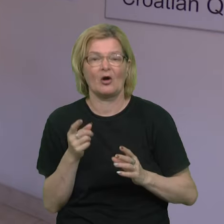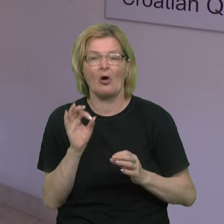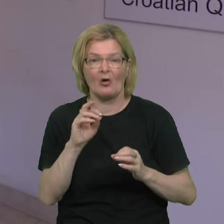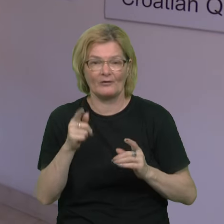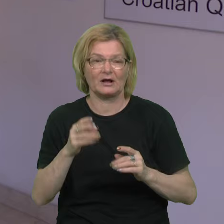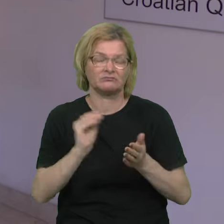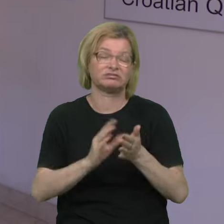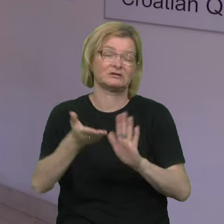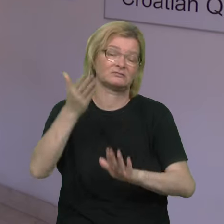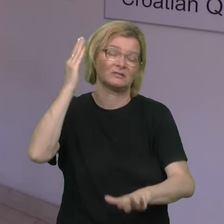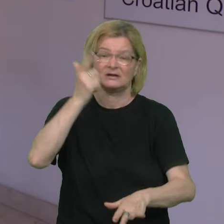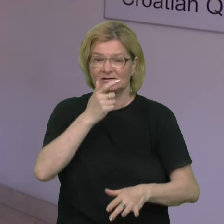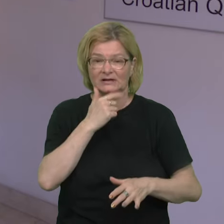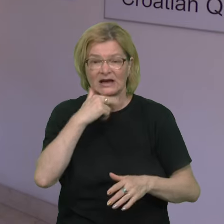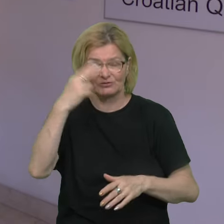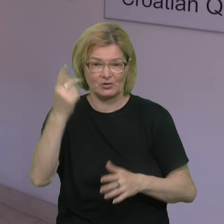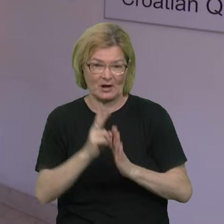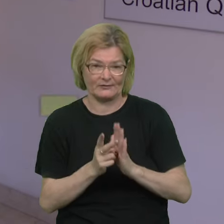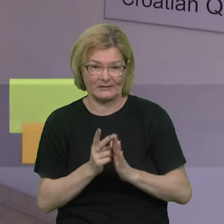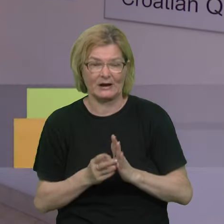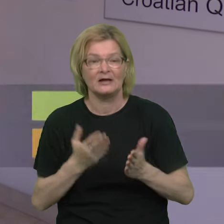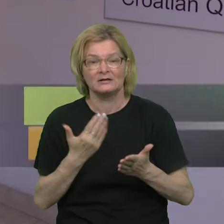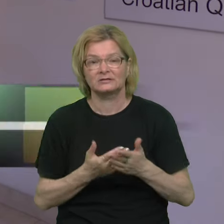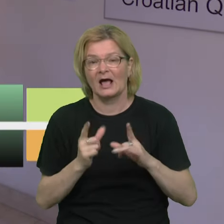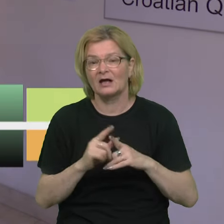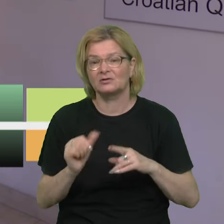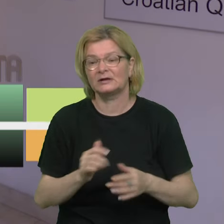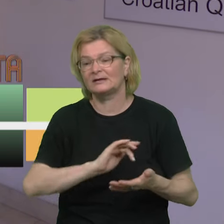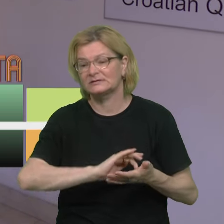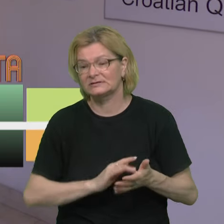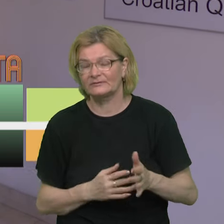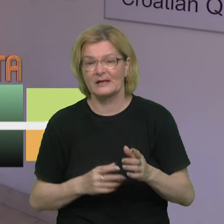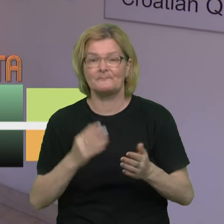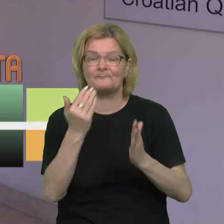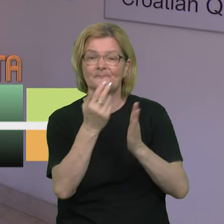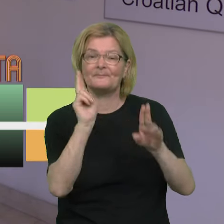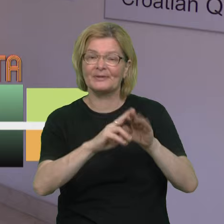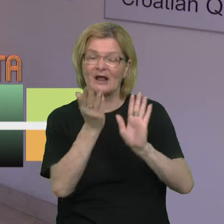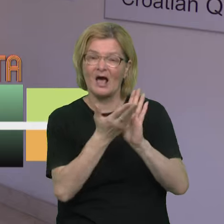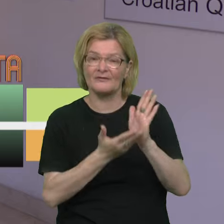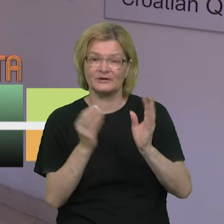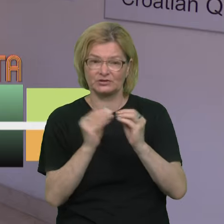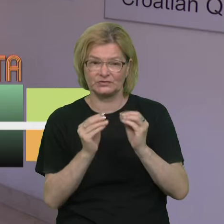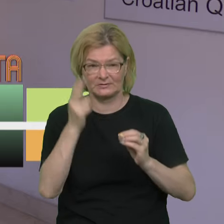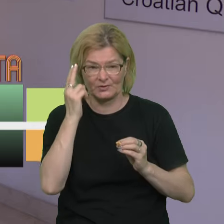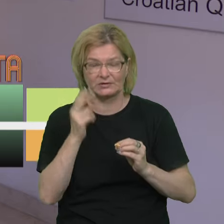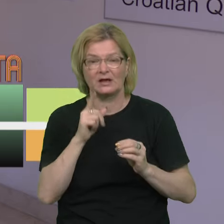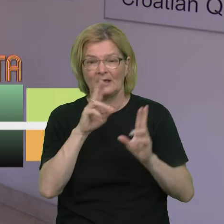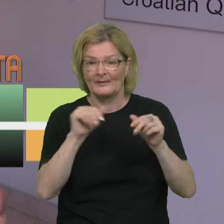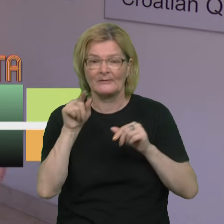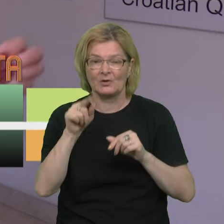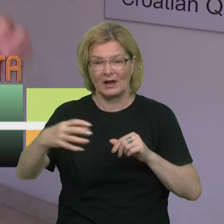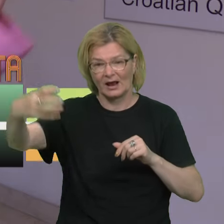vremenima, da pače. Ovrha datira još iz rimskog doba, tako da je svi pravni sustavi